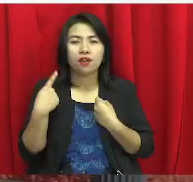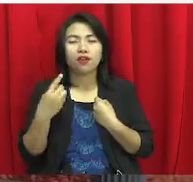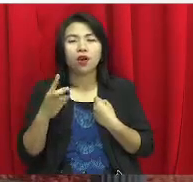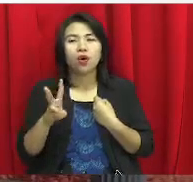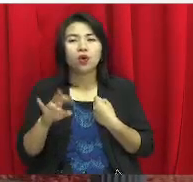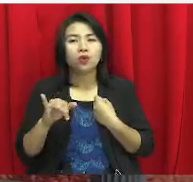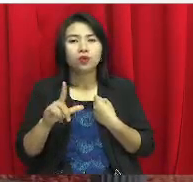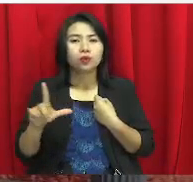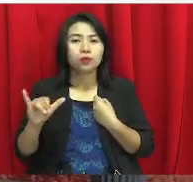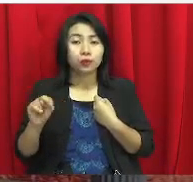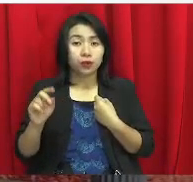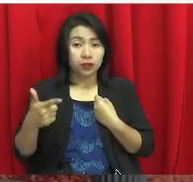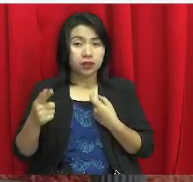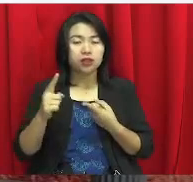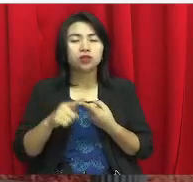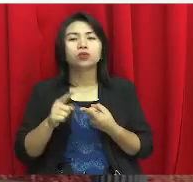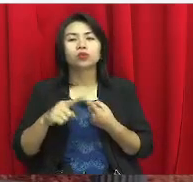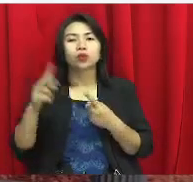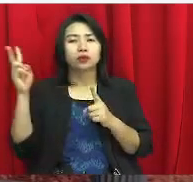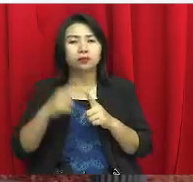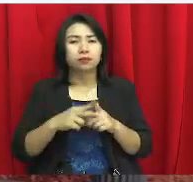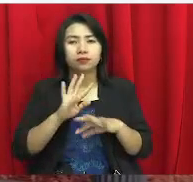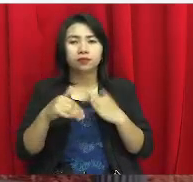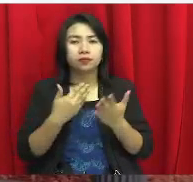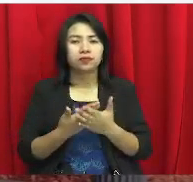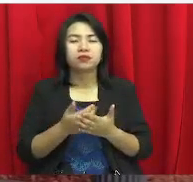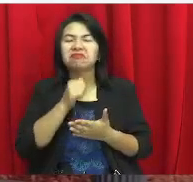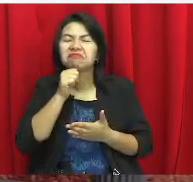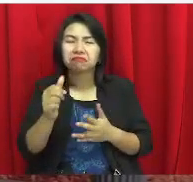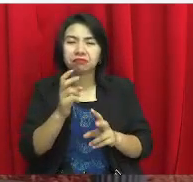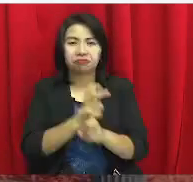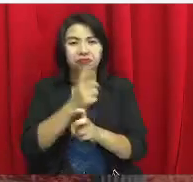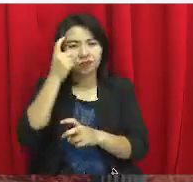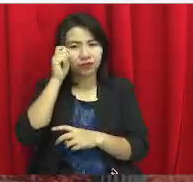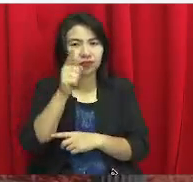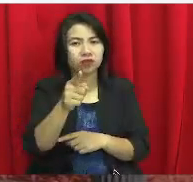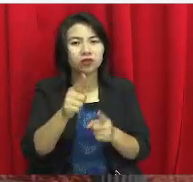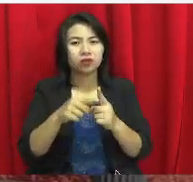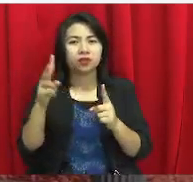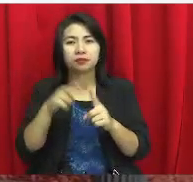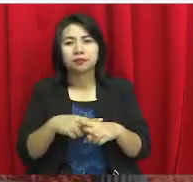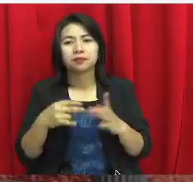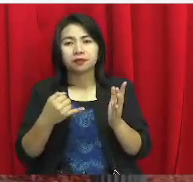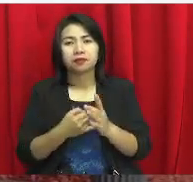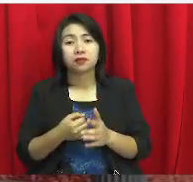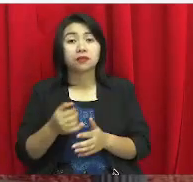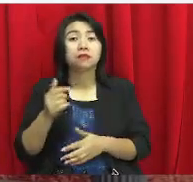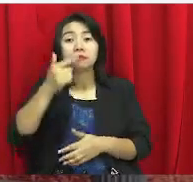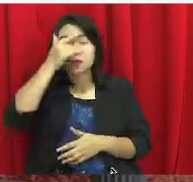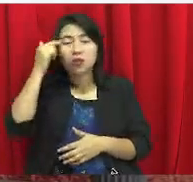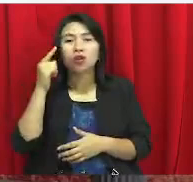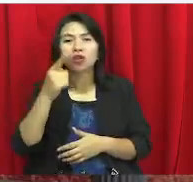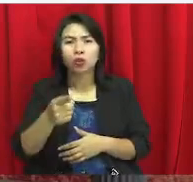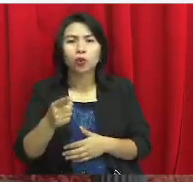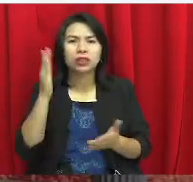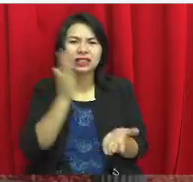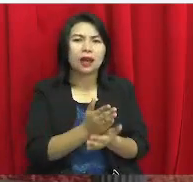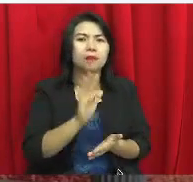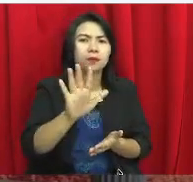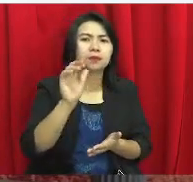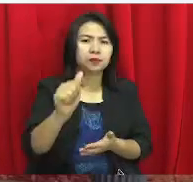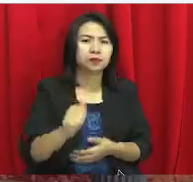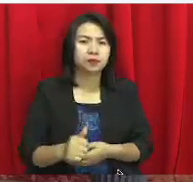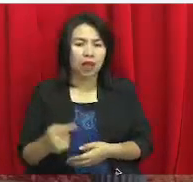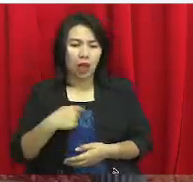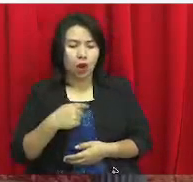you to apply this. You see? Bakit? Sisitahin mo mismo sarili mo . Huwag ka mahirapan, . Talagang mahirap yan sa atin kasi